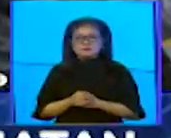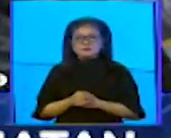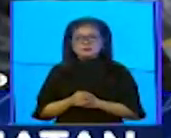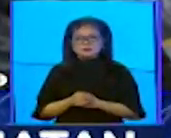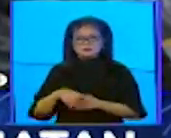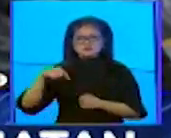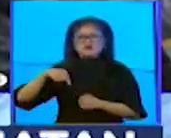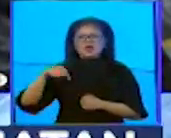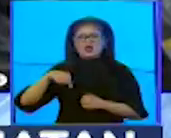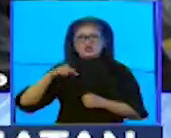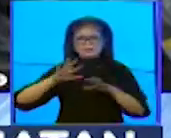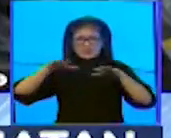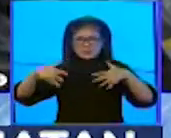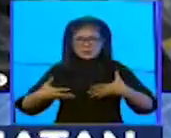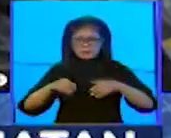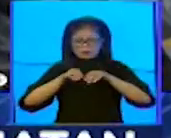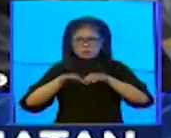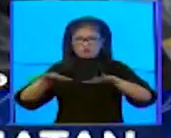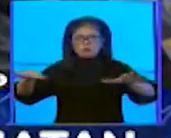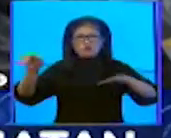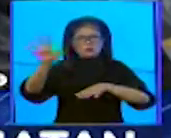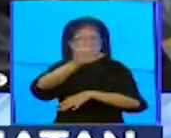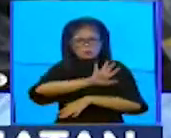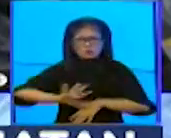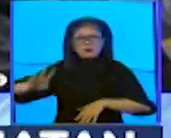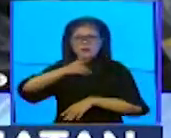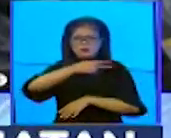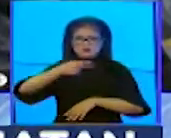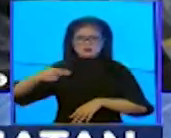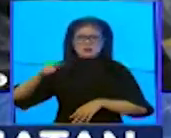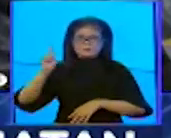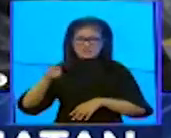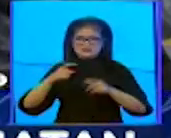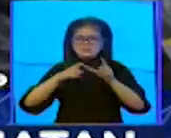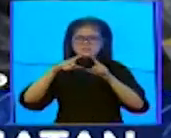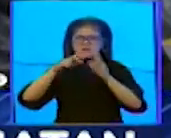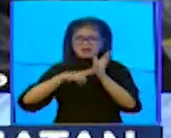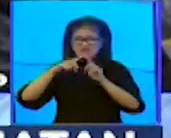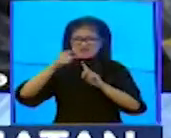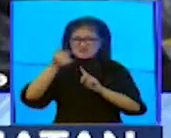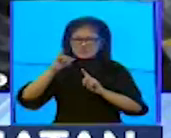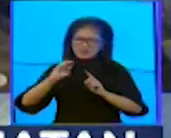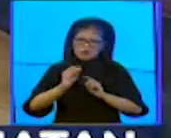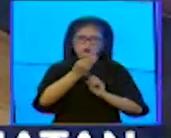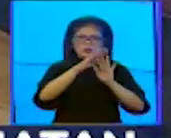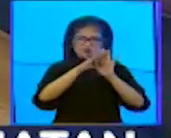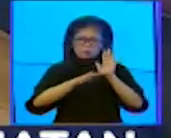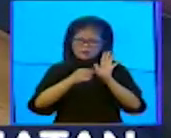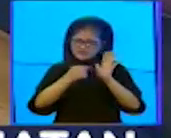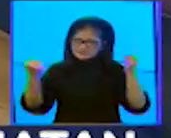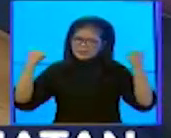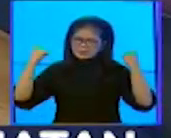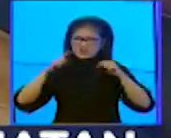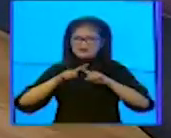pandemi tengah merebak terjadi di seluruh Indonesia. Tentunya pondok pesantren juga menerapkan protokol kesehatan ketat. Untuk kesehariannya seperti apa Pak, protokol kesehatan